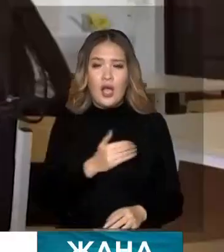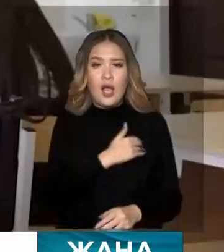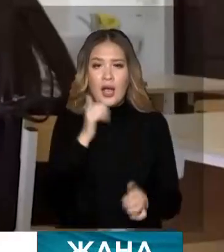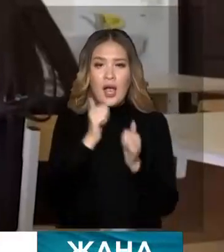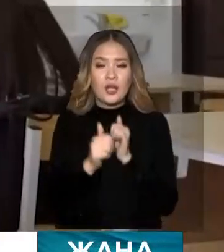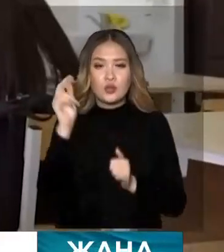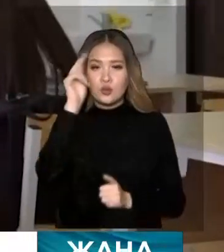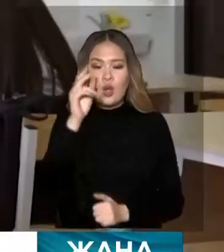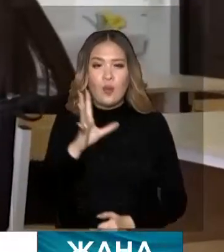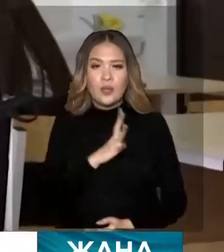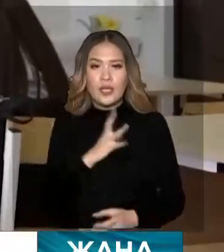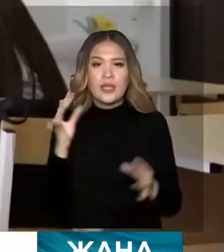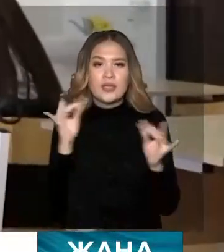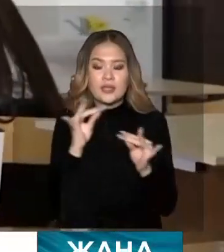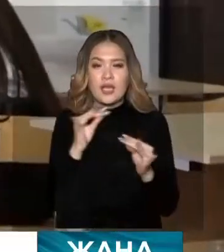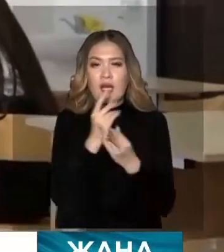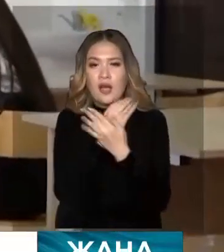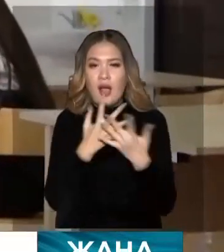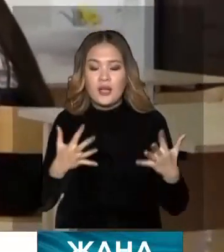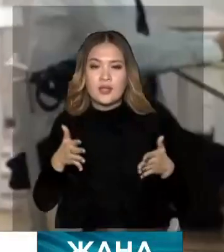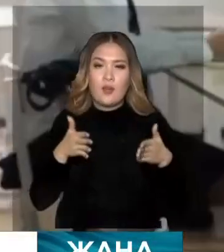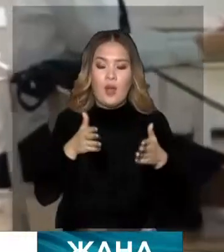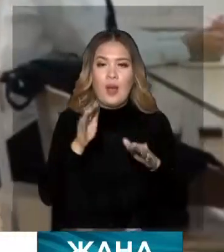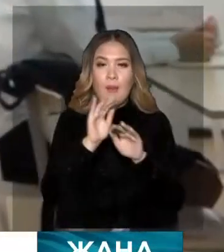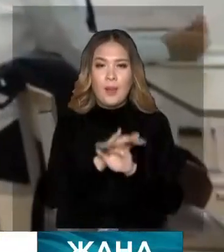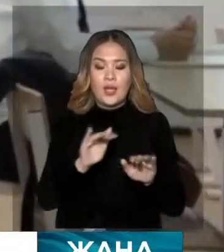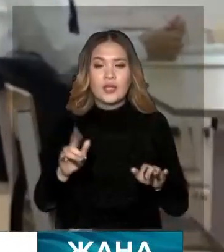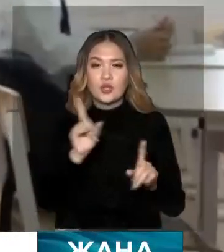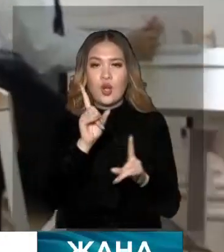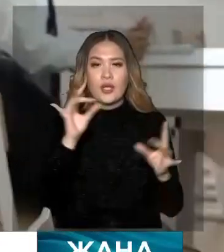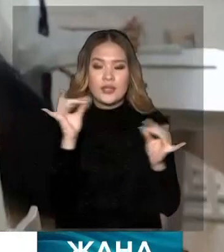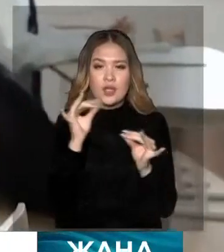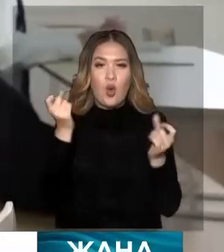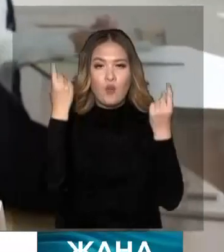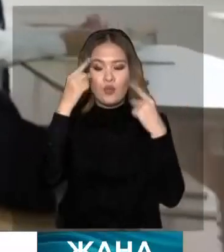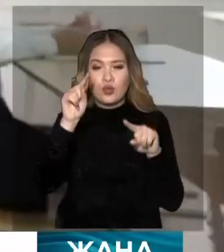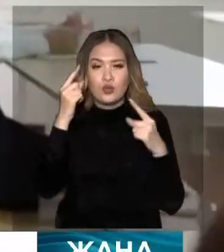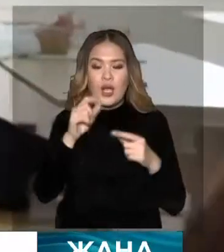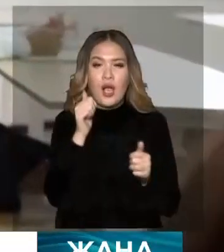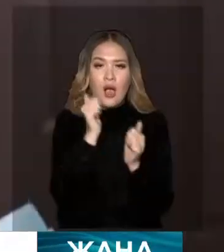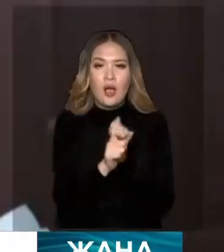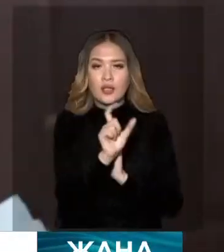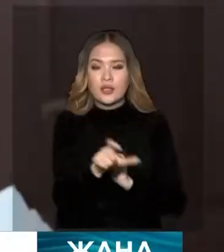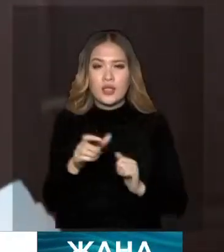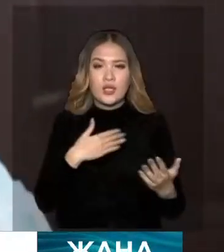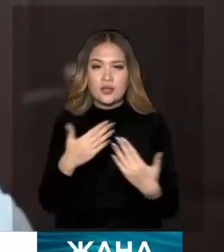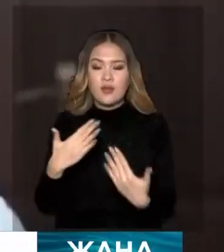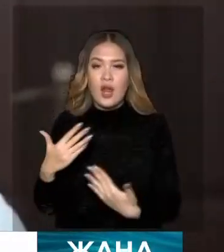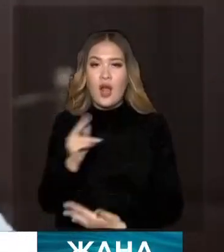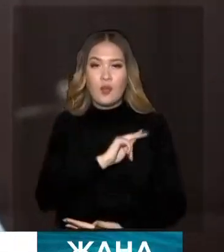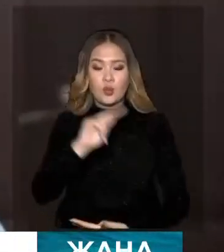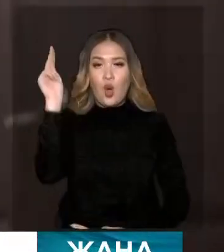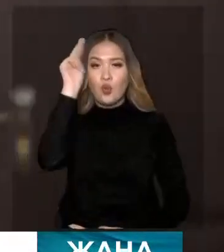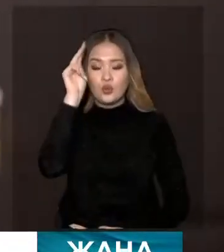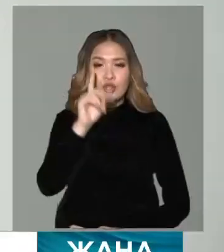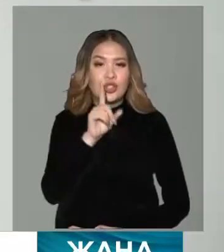сабағын қызықты, түрлі бағытта өткізетін ұстаз балалардың да бабын тауып, әр қайсымен жеке дара жұмыс істейді. Білім алушылар да